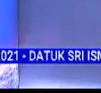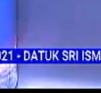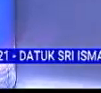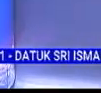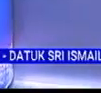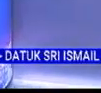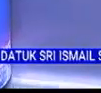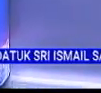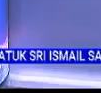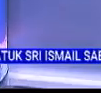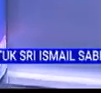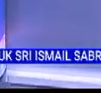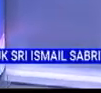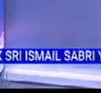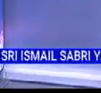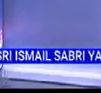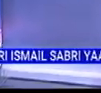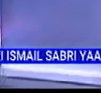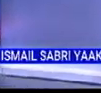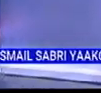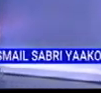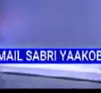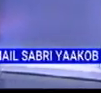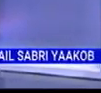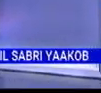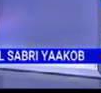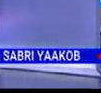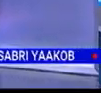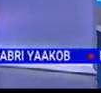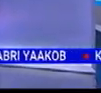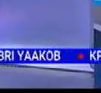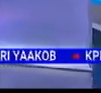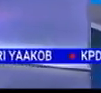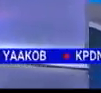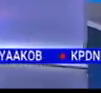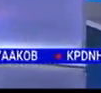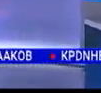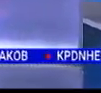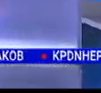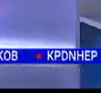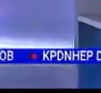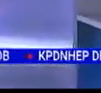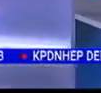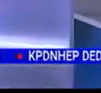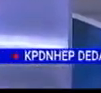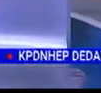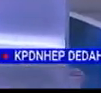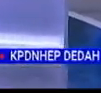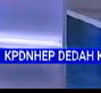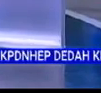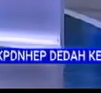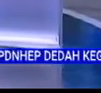temu vaksinasi COVID-19 di MySejahtera. Terus amalkan norma baru dan patuh ke semua